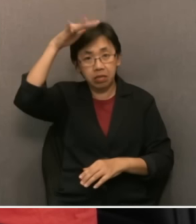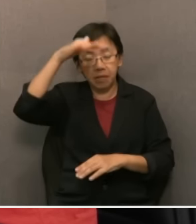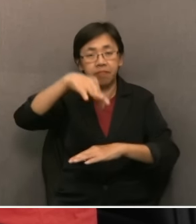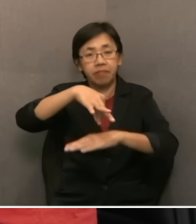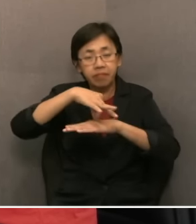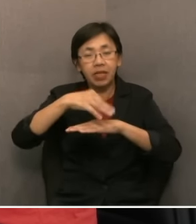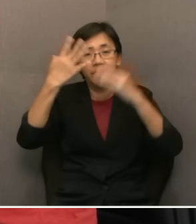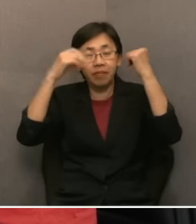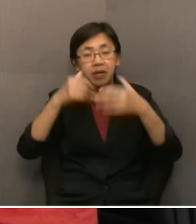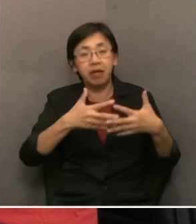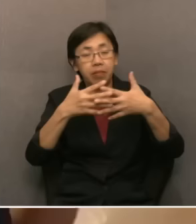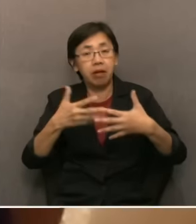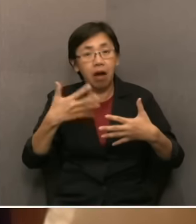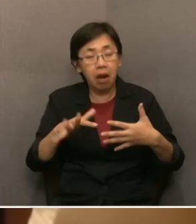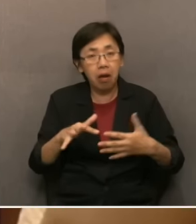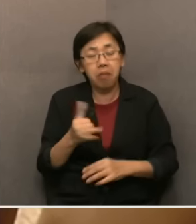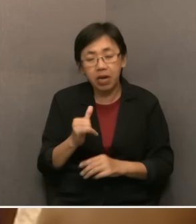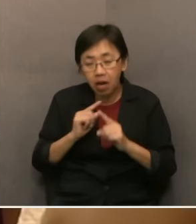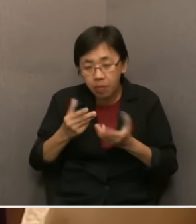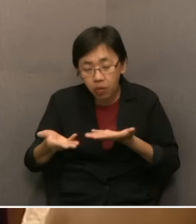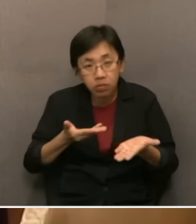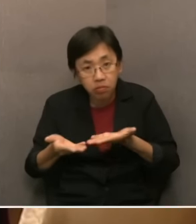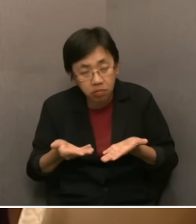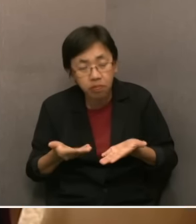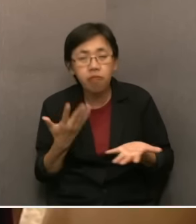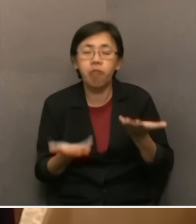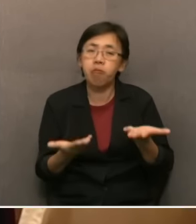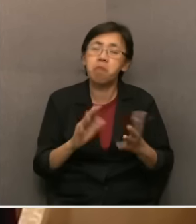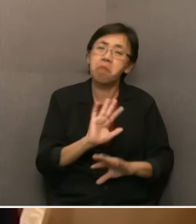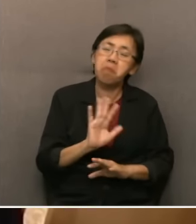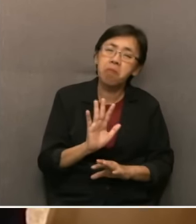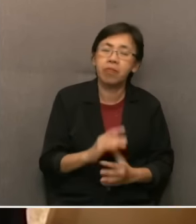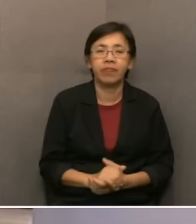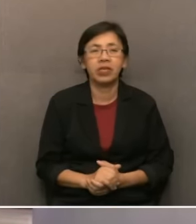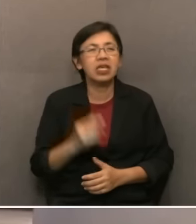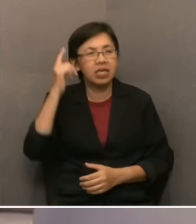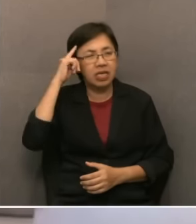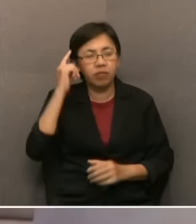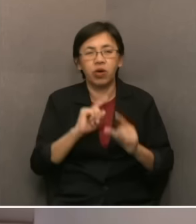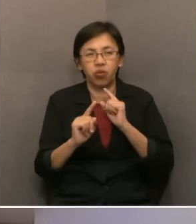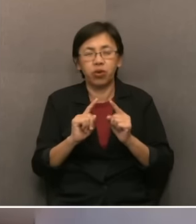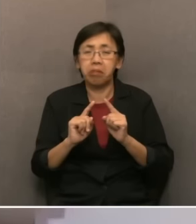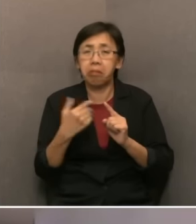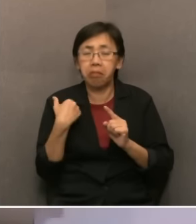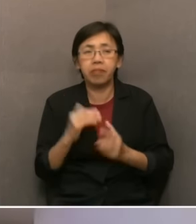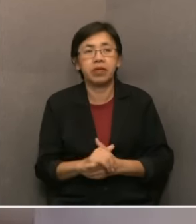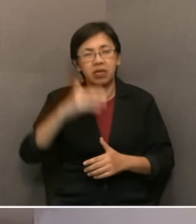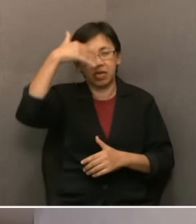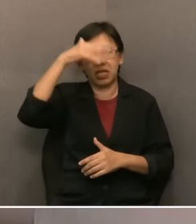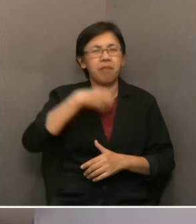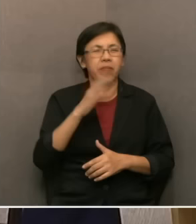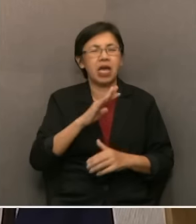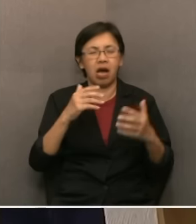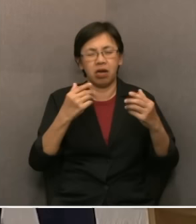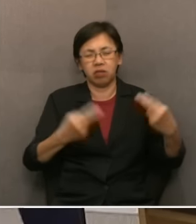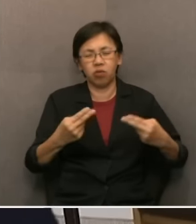มันจะเป็นตามที่ทรัมป์บอกมั้ยว่าจะหันมาเจรจากันหรือว่าอาจจะไม่ก็ได้มีความเป็นไปได้สูงค่ะเพราะว่าทรัมป์เองไม่ต้องการให้สงครามนี้